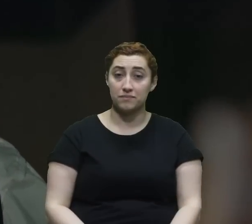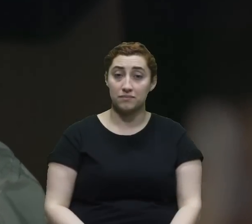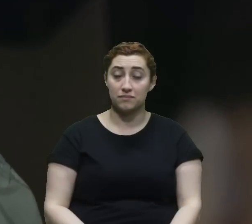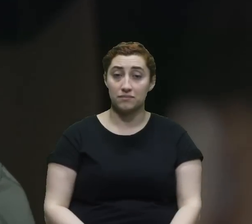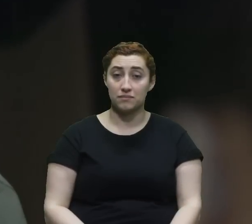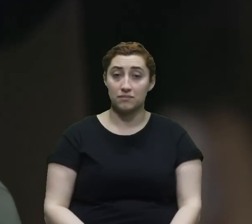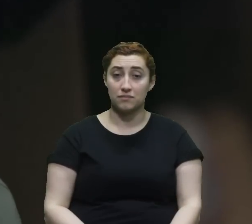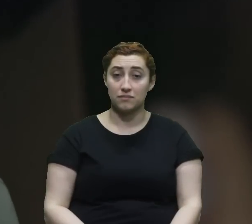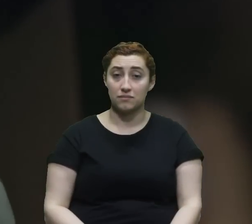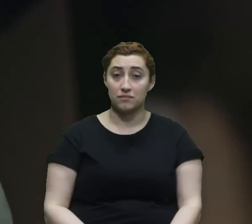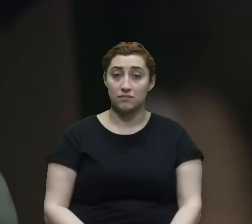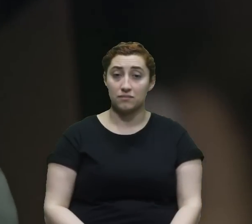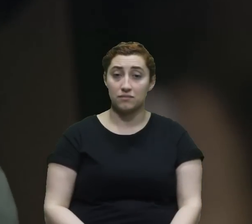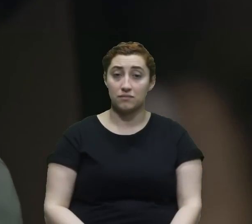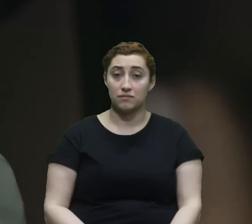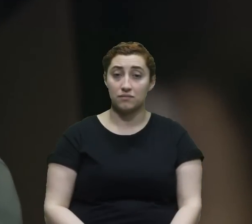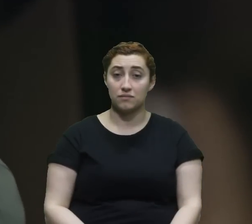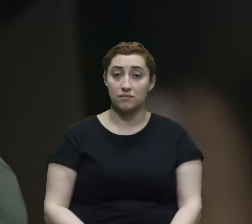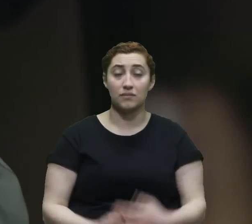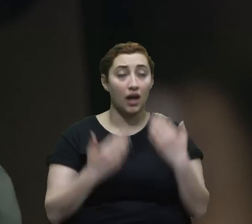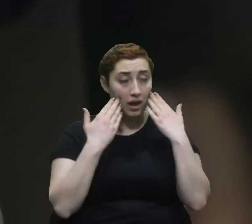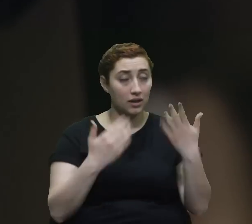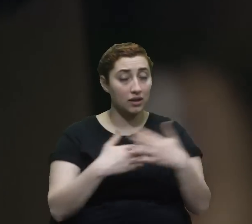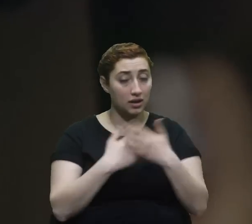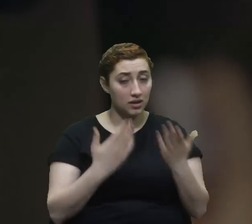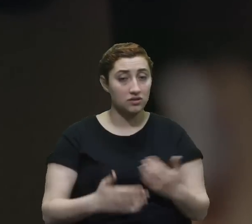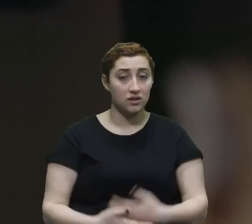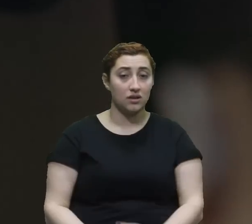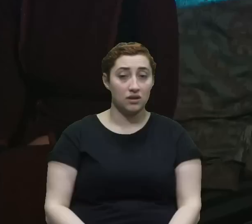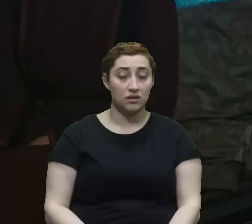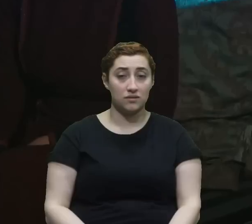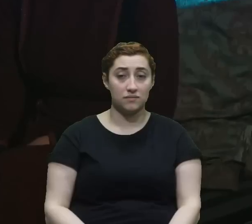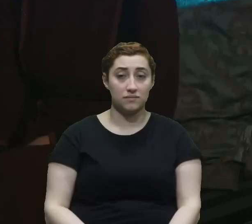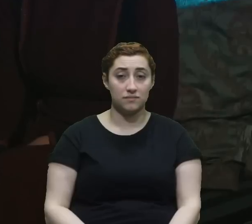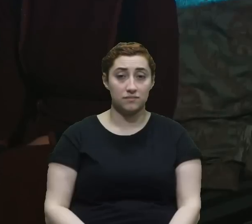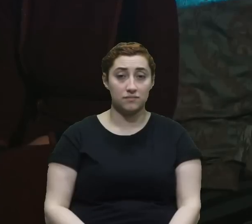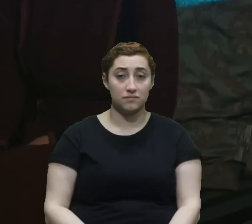Mustafa bakışlarını ikisinin üzerinde gezdirdi. Hayırlı geceler.